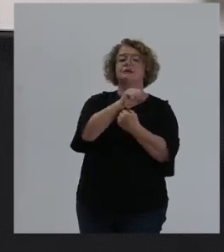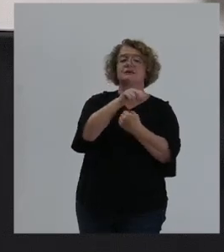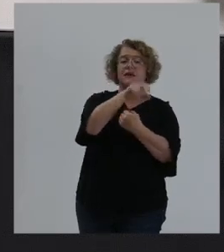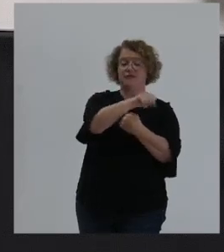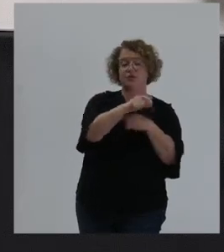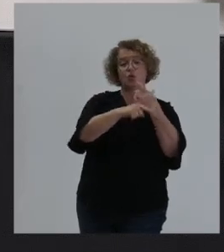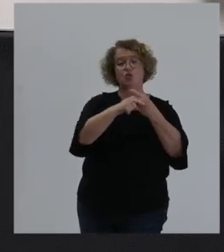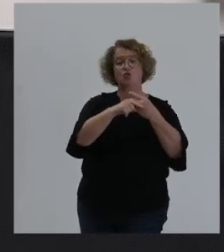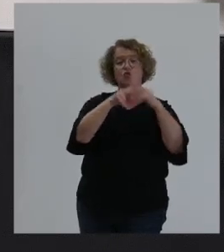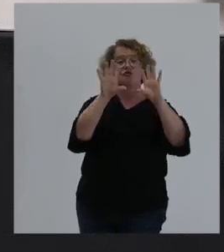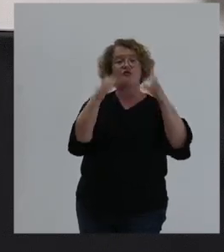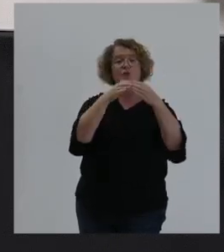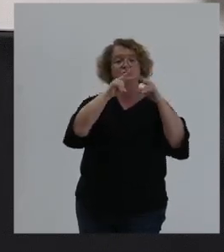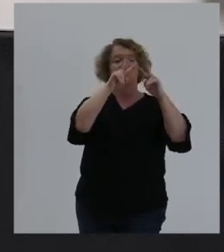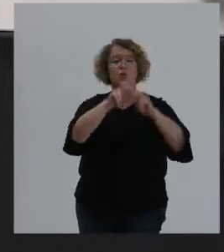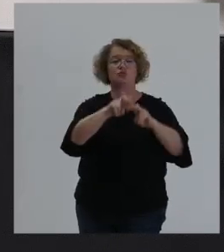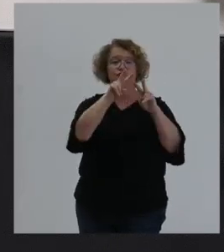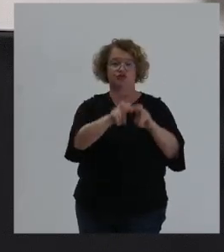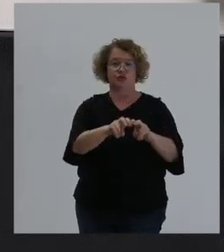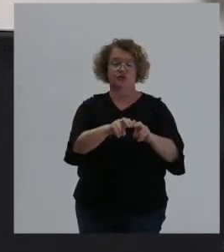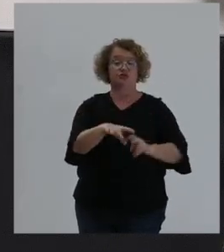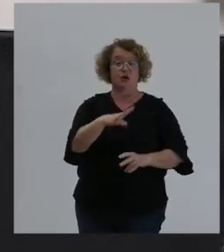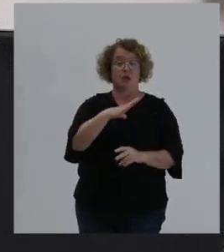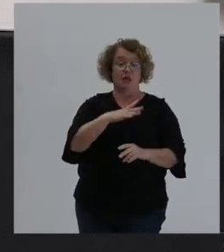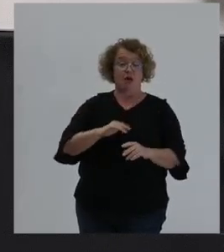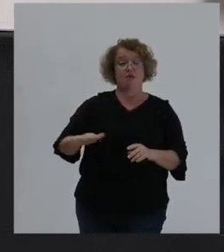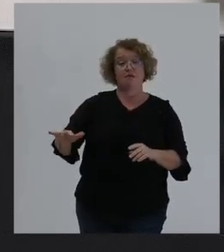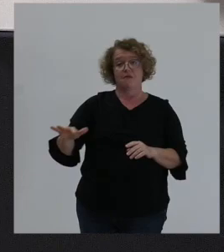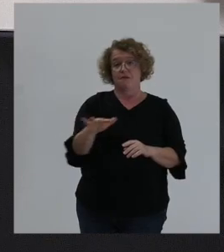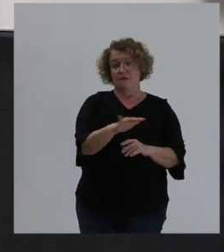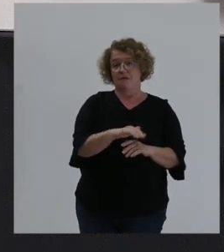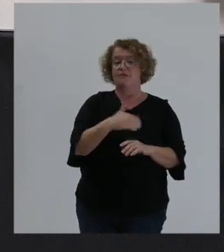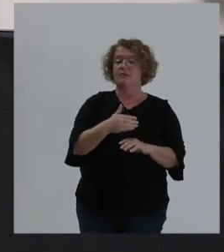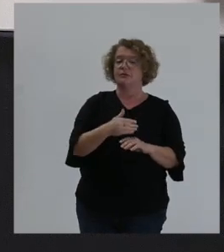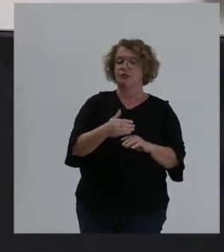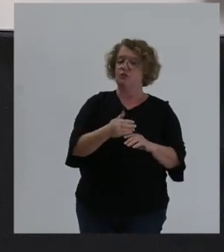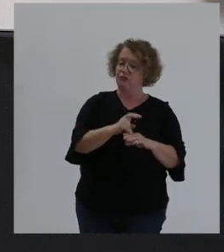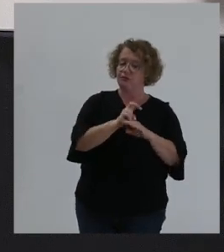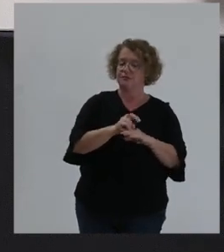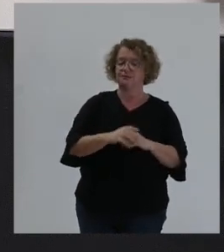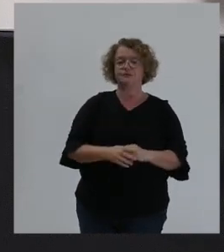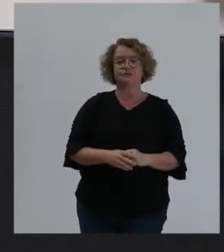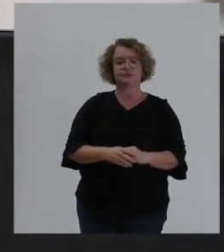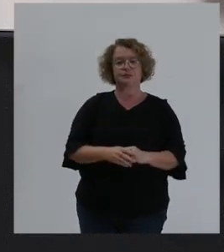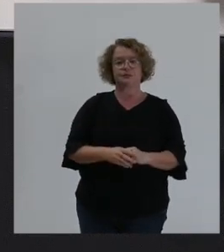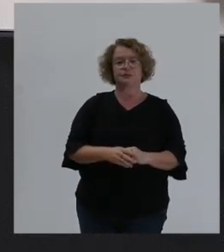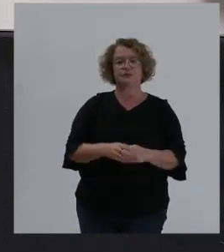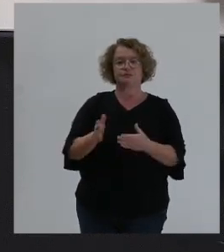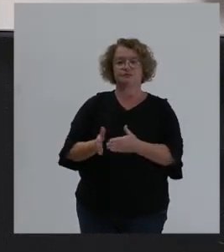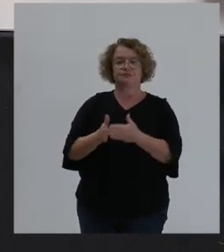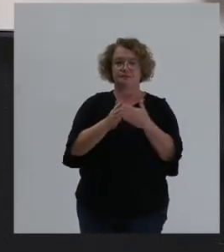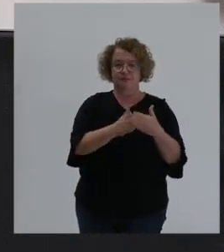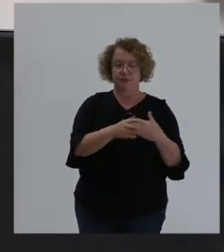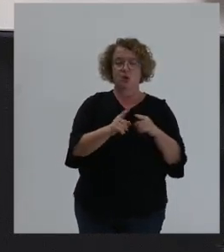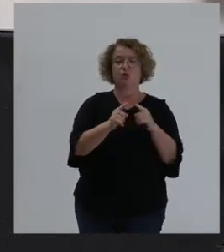lien formation-recherche qui est si présent dans notre tissu de ce point de vue-là. Rapidement sur la